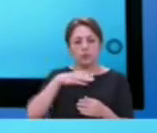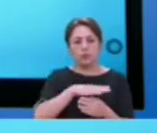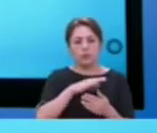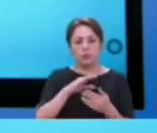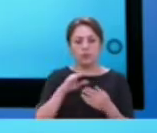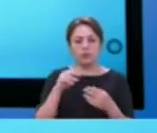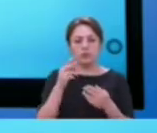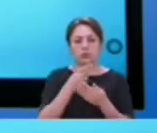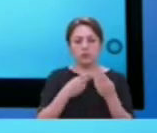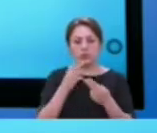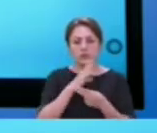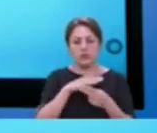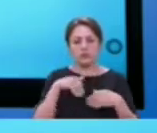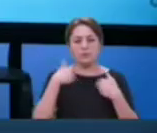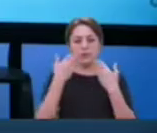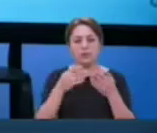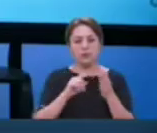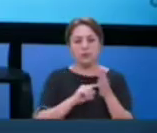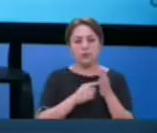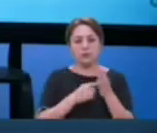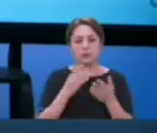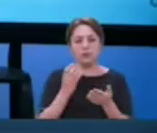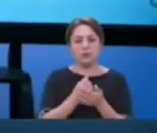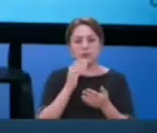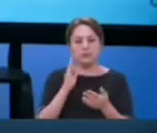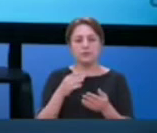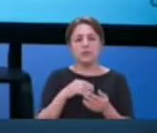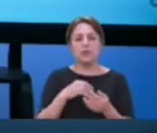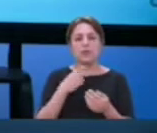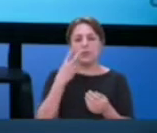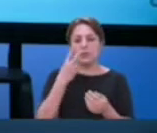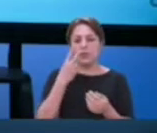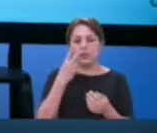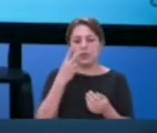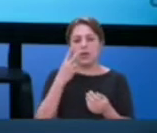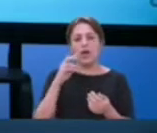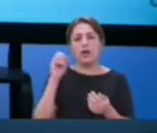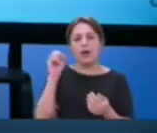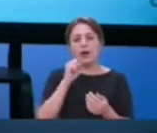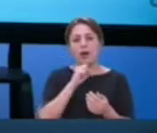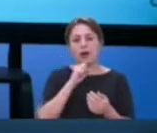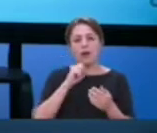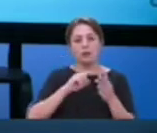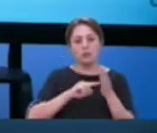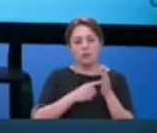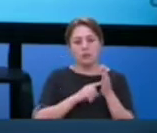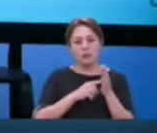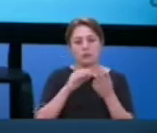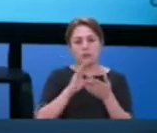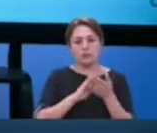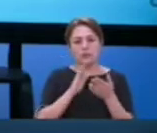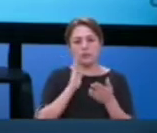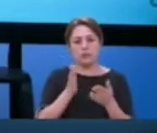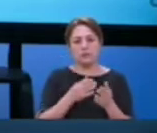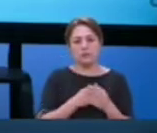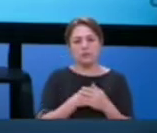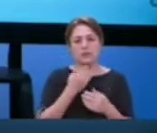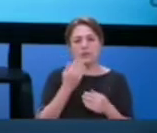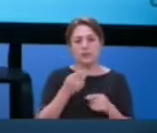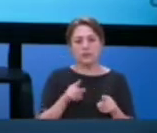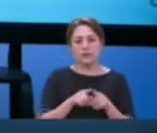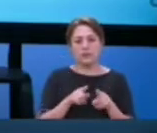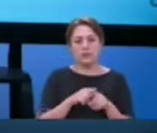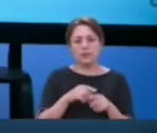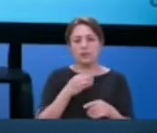berilgan nuqtalarni topamiz. Mana 2 ga A nuqta deb katta harf bilan yozib qo'yamiz. Siz ham istalgan